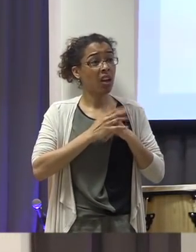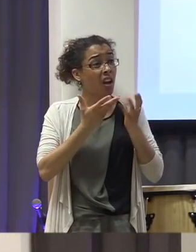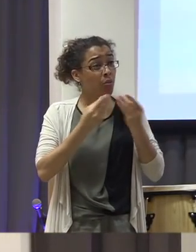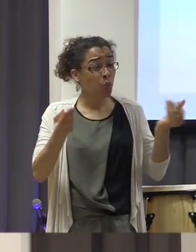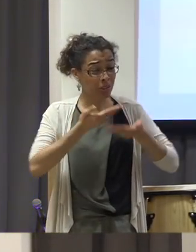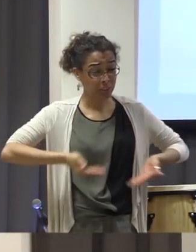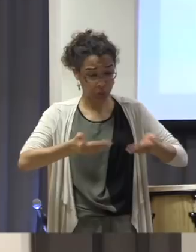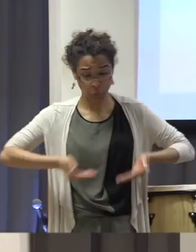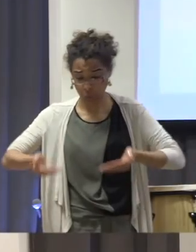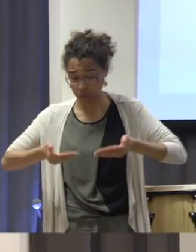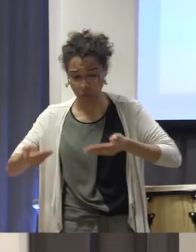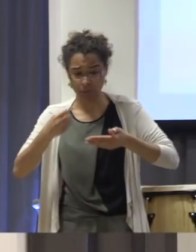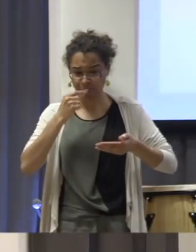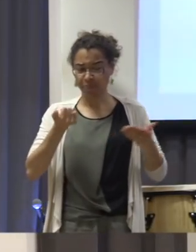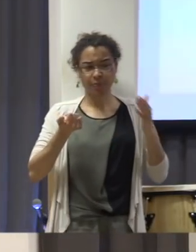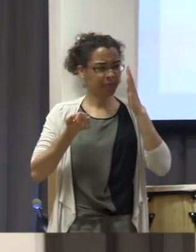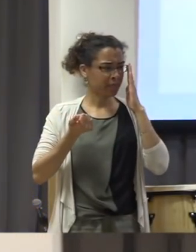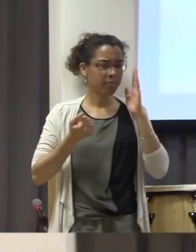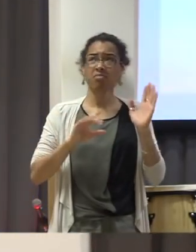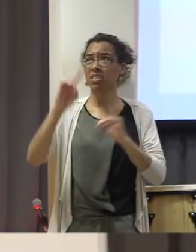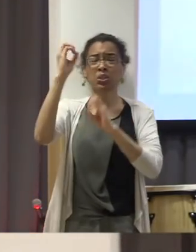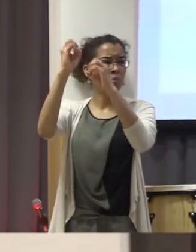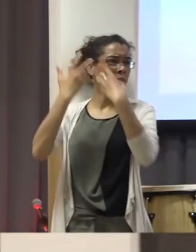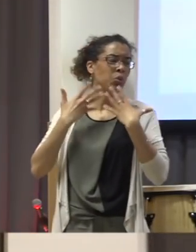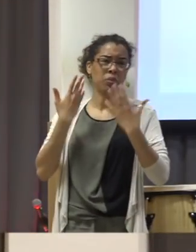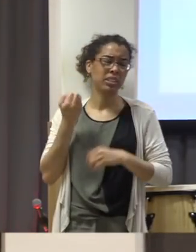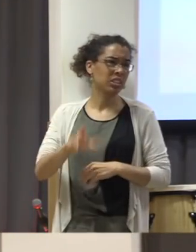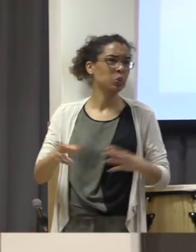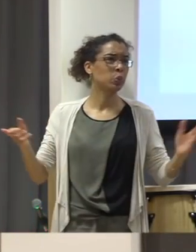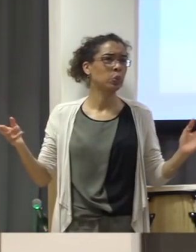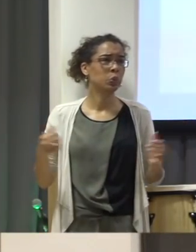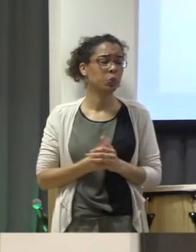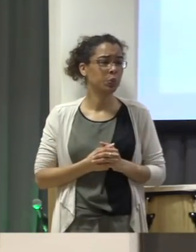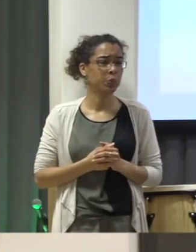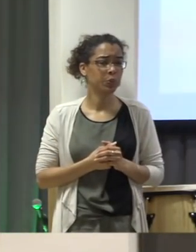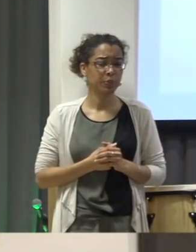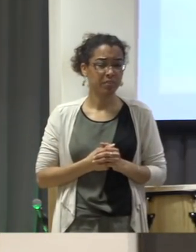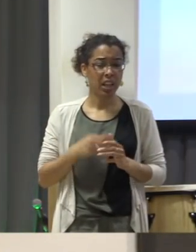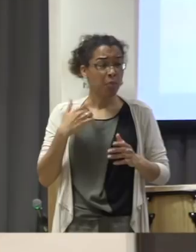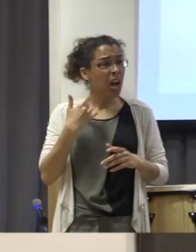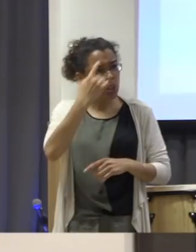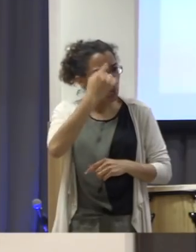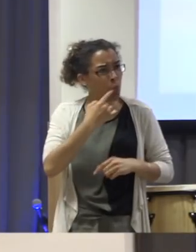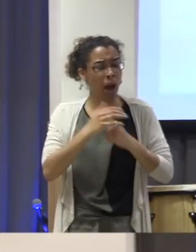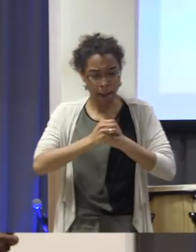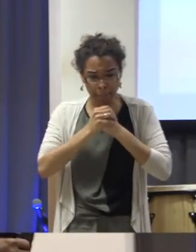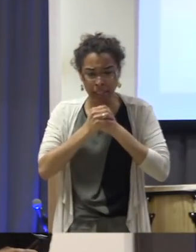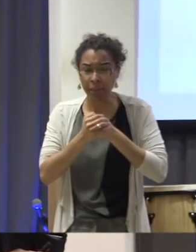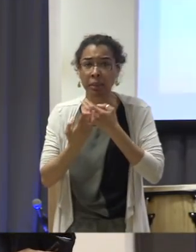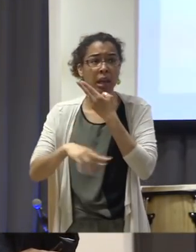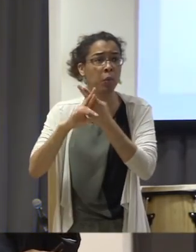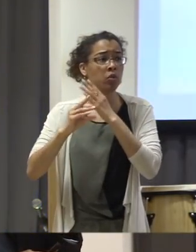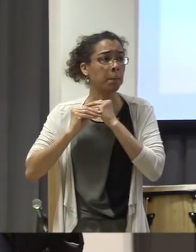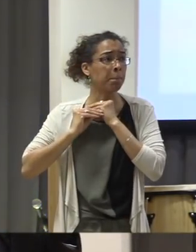situations. Beaucoup se disent, le Seigneur m'a abandonné. Je crois, je prie tous les jours, mais je n'ai pas de